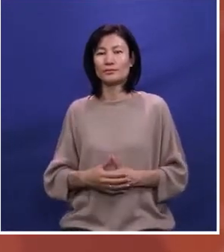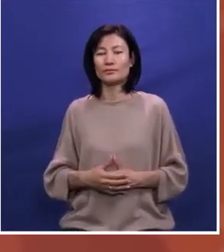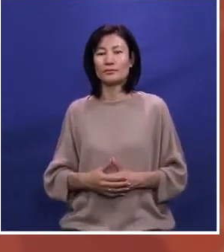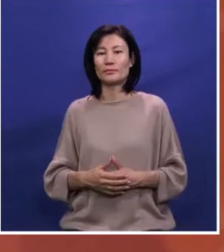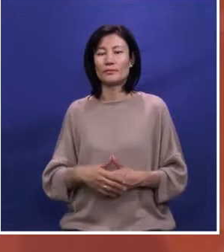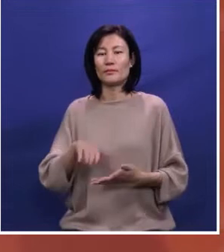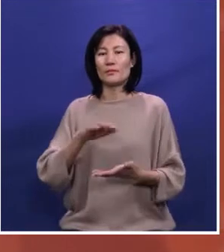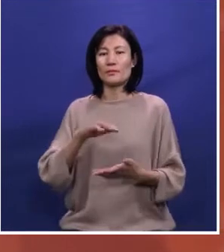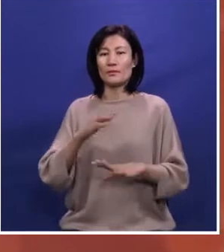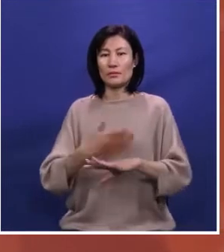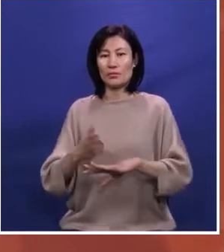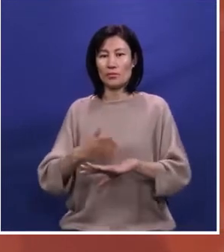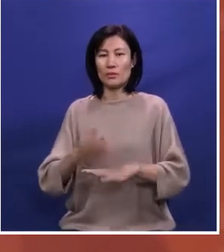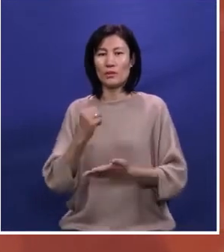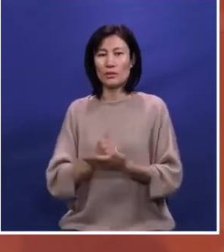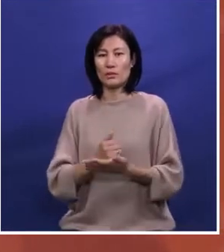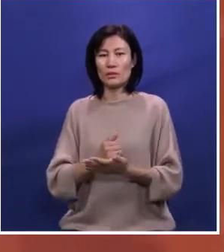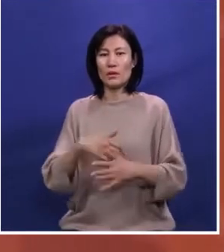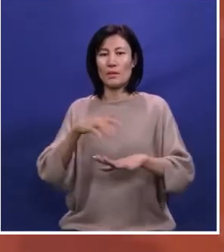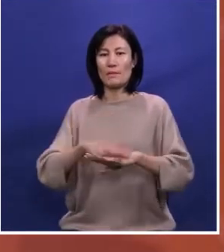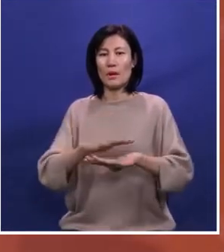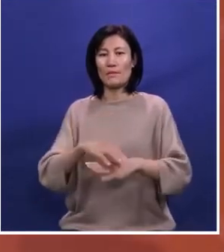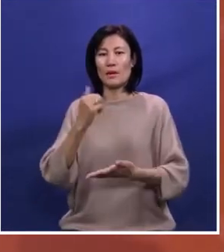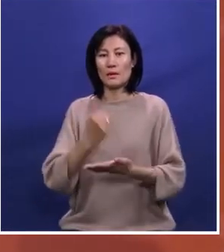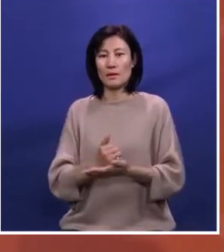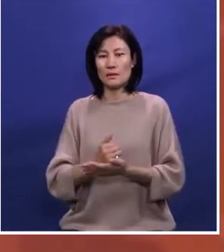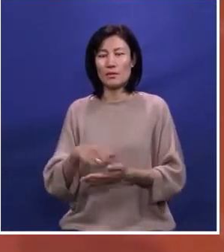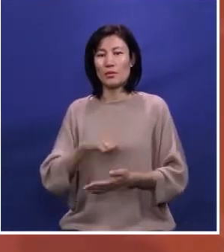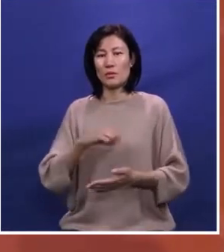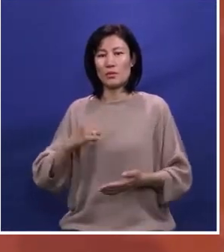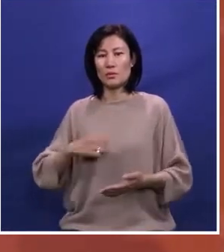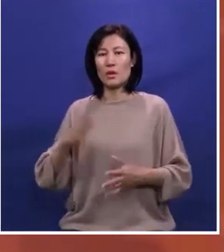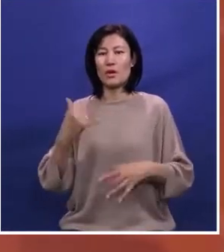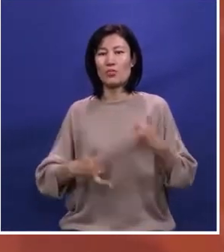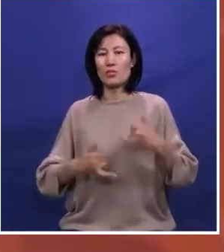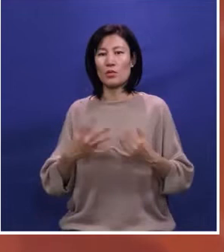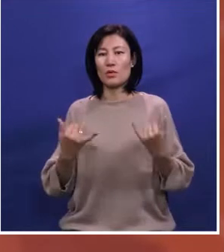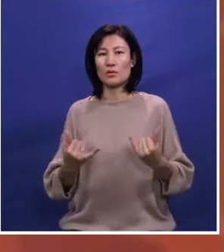өзінің келісімге тұрып арнайы бір жеріміз академический городок болса мұғалімдердің